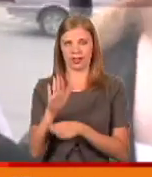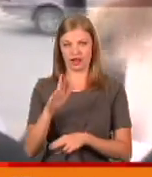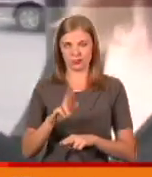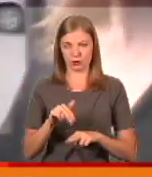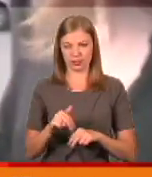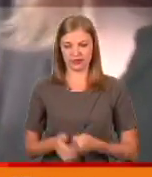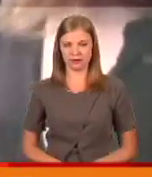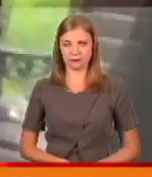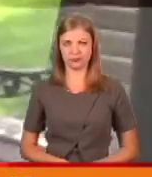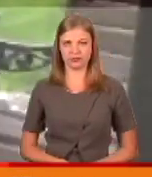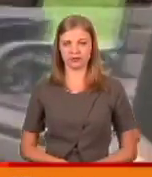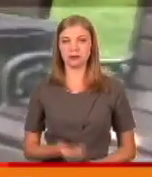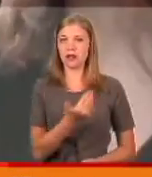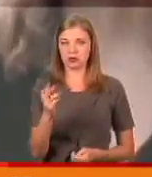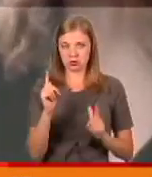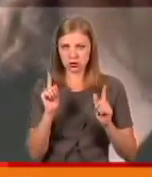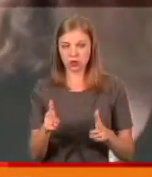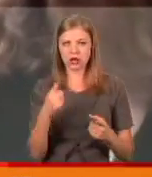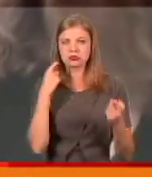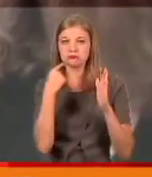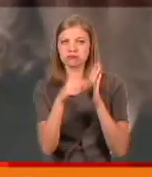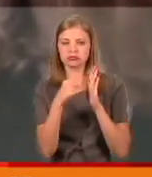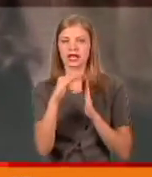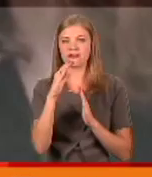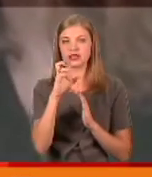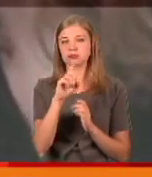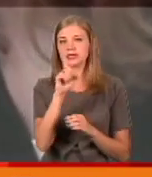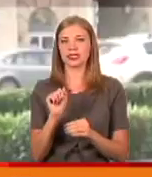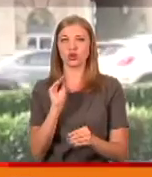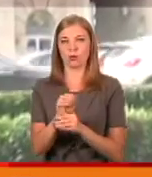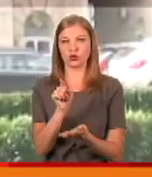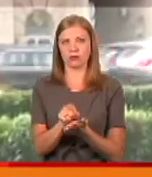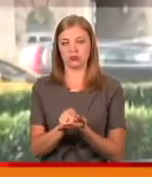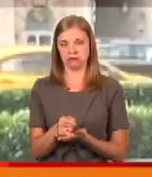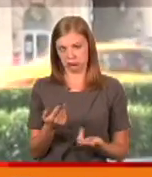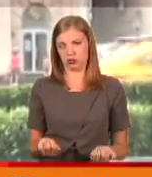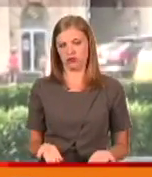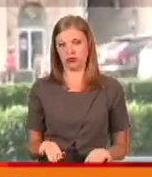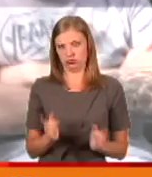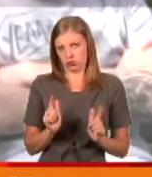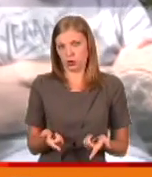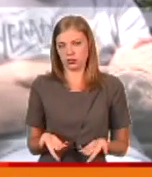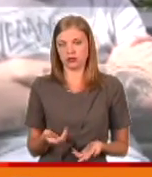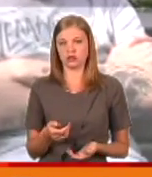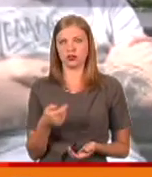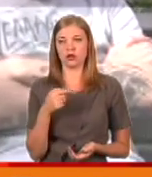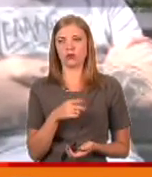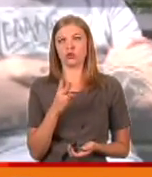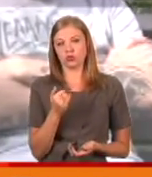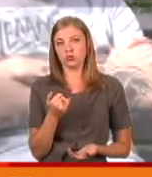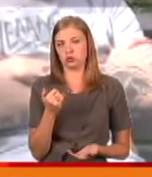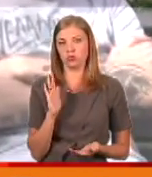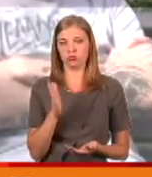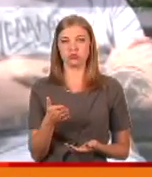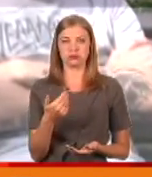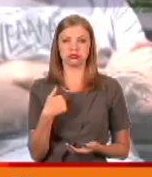поліції. Ви б согласились бути інформатором ФСБ за дополнительную пенсію? Думаю, да, согласился бы. Дело не в деньгах, если меня как бы это вообще